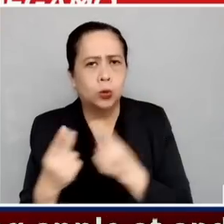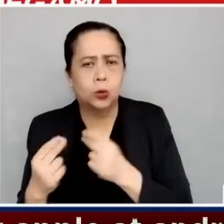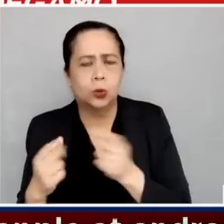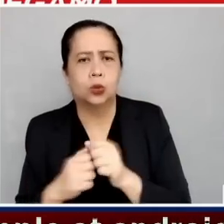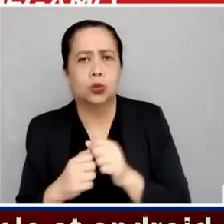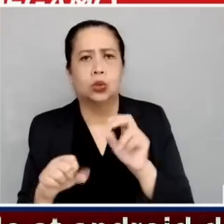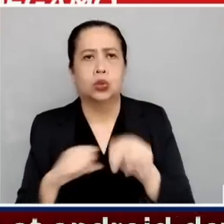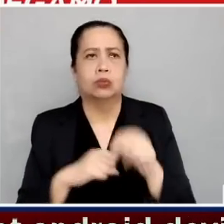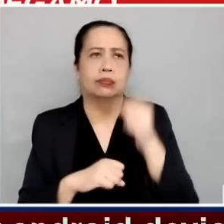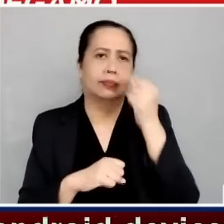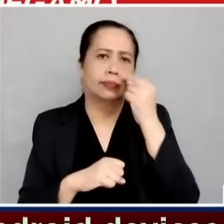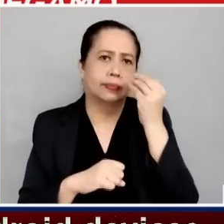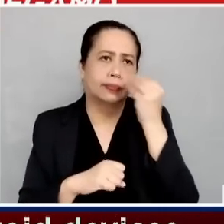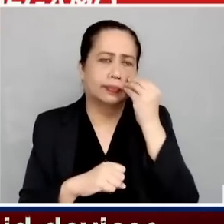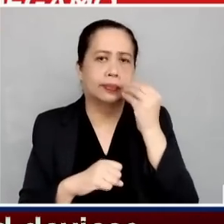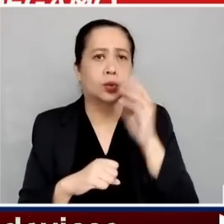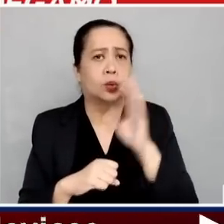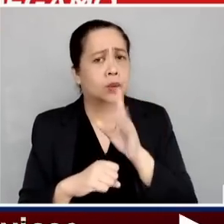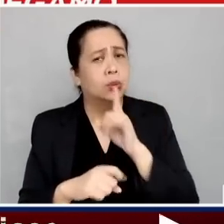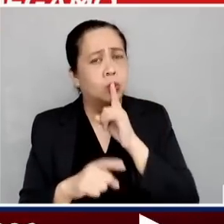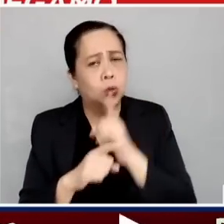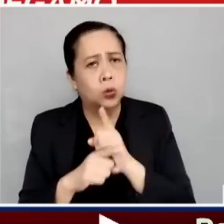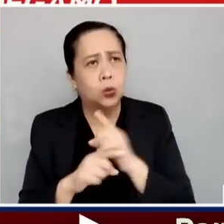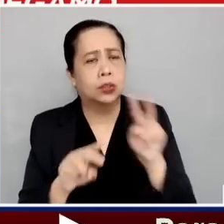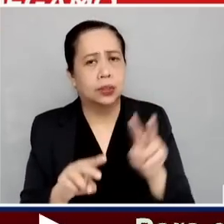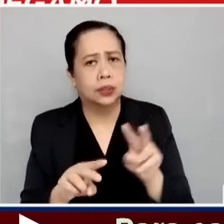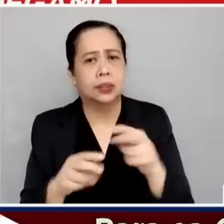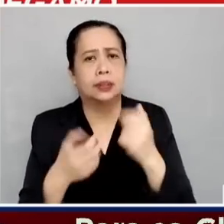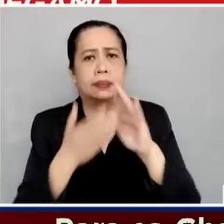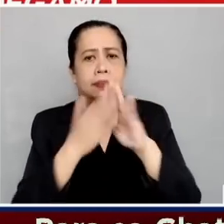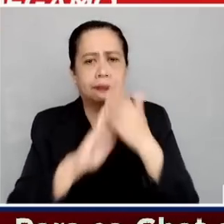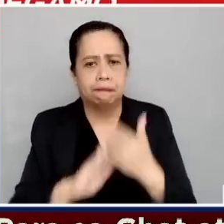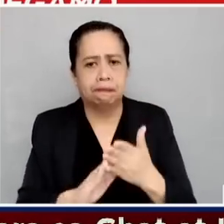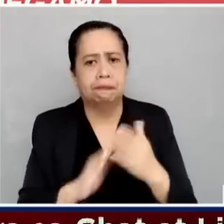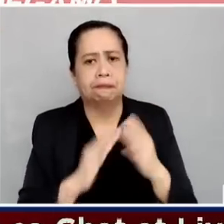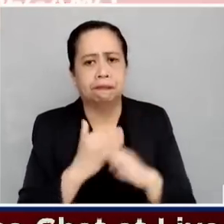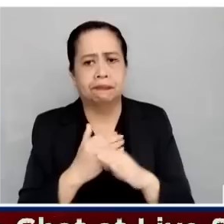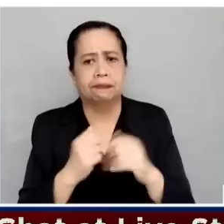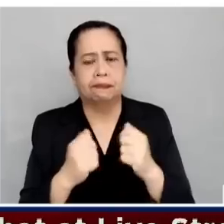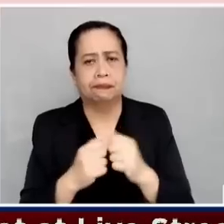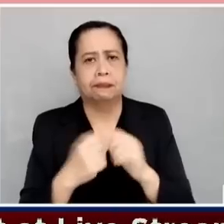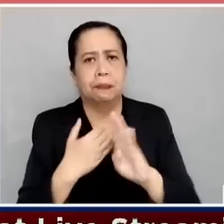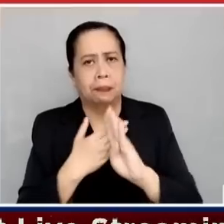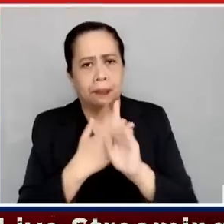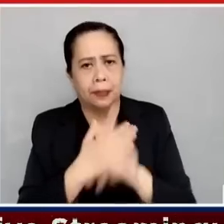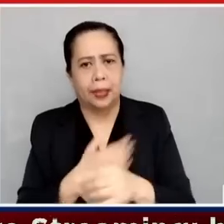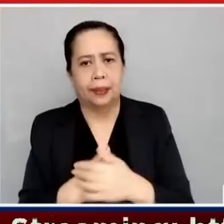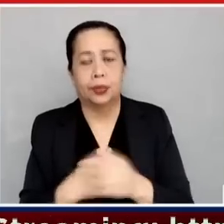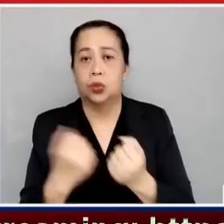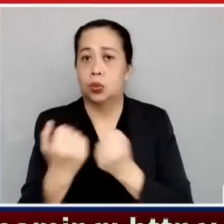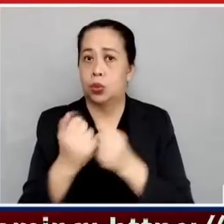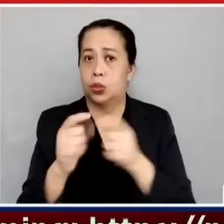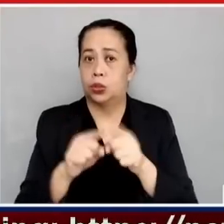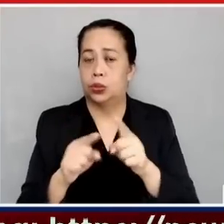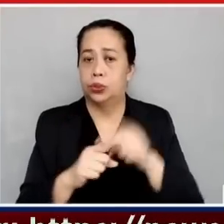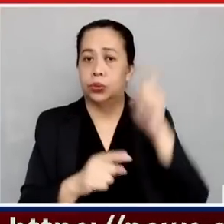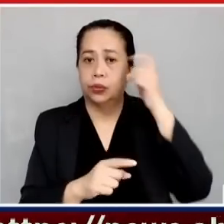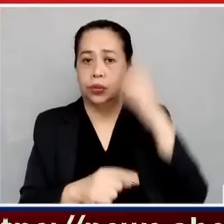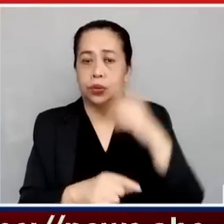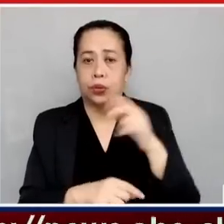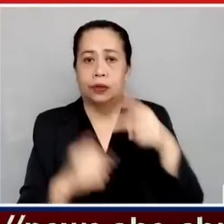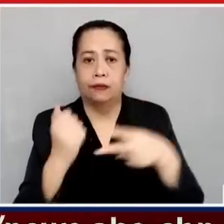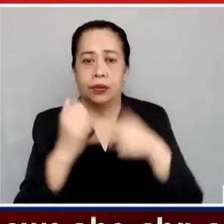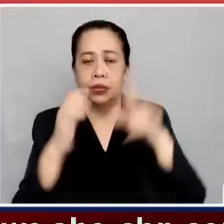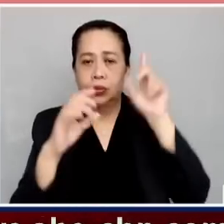Negros Oriental will really see peace and order restored. Suportado rin ito ng Governor at Vice Governor